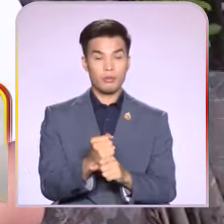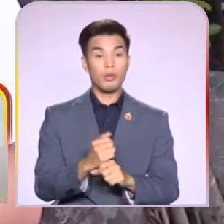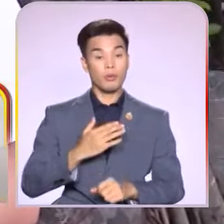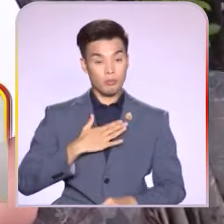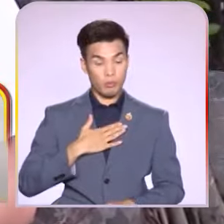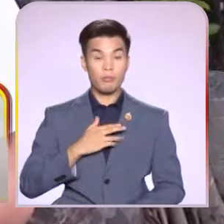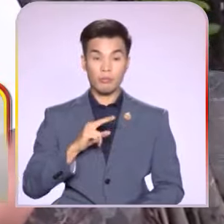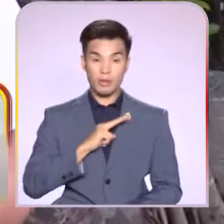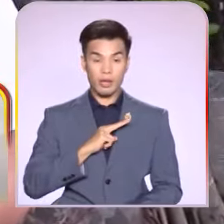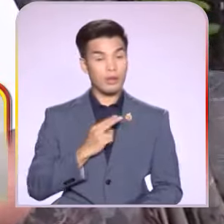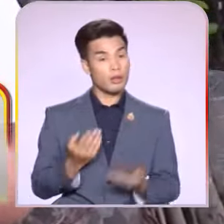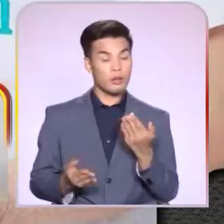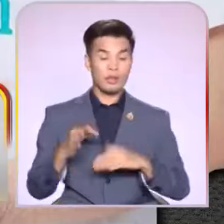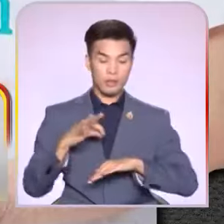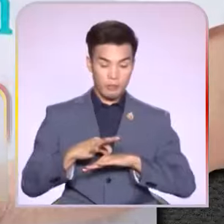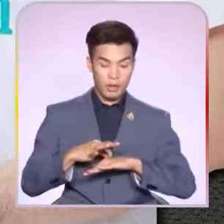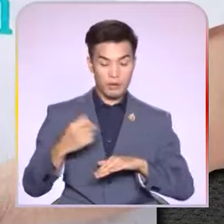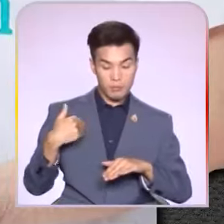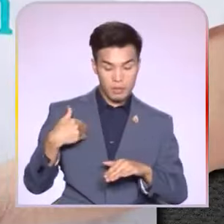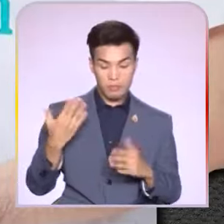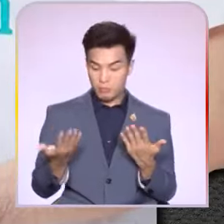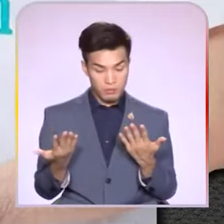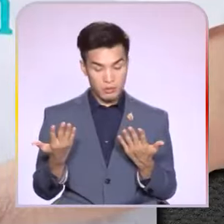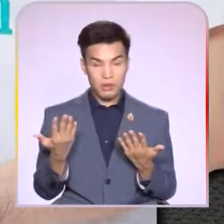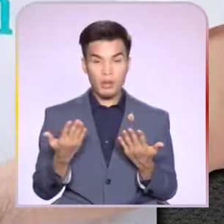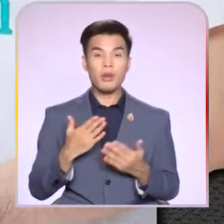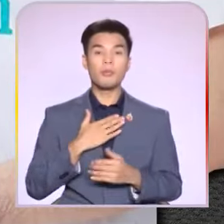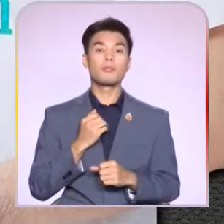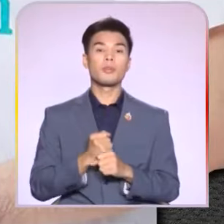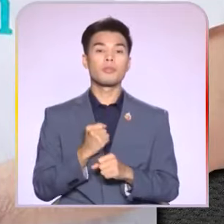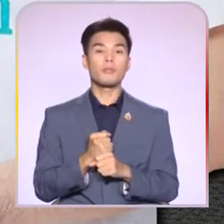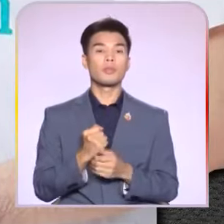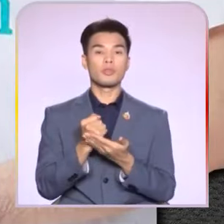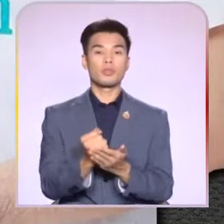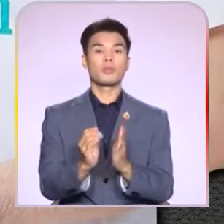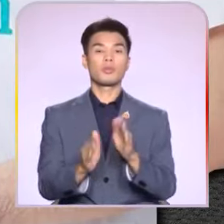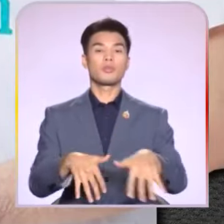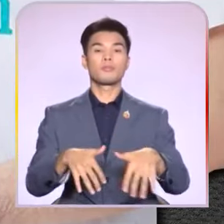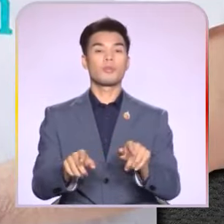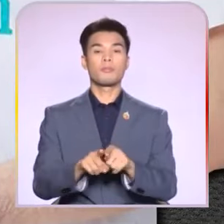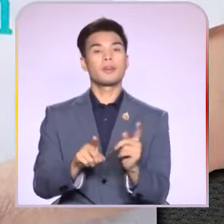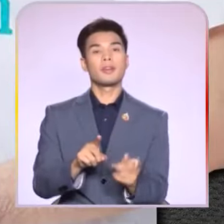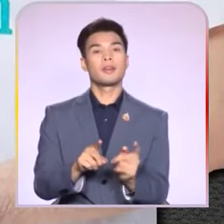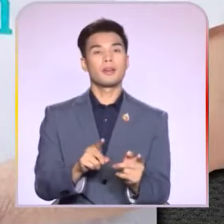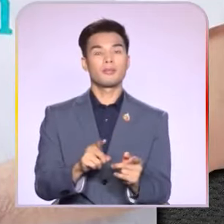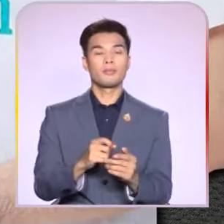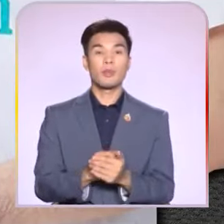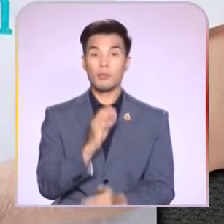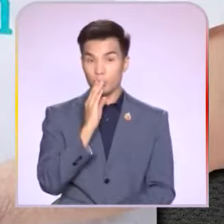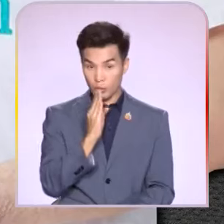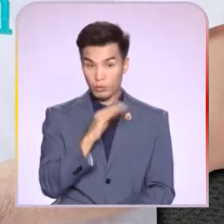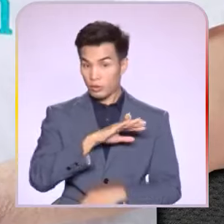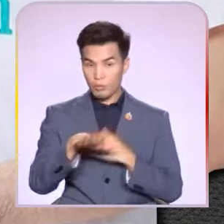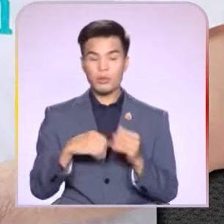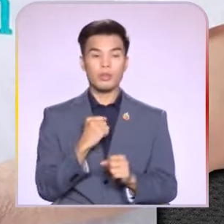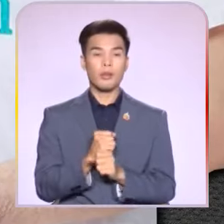ณเอกภพบอกว่าไม่ว่าจะมีตำแหน่งหรือไม่มีตำแหน่งผมยังทำงานช่วยเหลือพี่น้องประชาชนเหมือนเดิมยืนยันทุกอย่าง